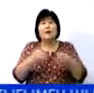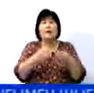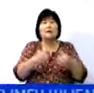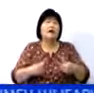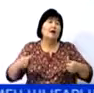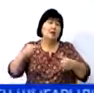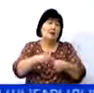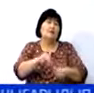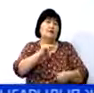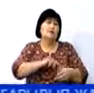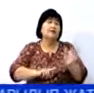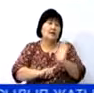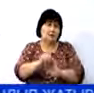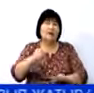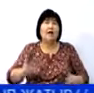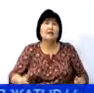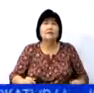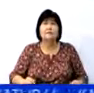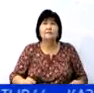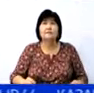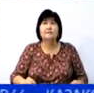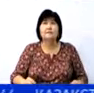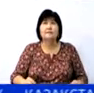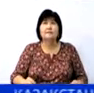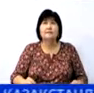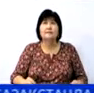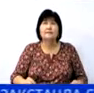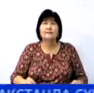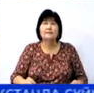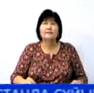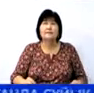жолға қойылған. Айғаным Құрмашева, Нұржан Мұзарапшин, Қанат Махамбетов, Қызылорда телеарнасы.